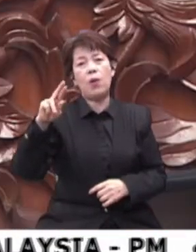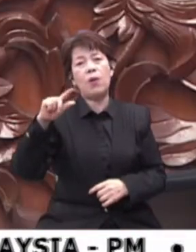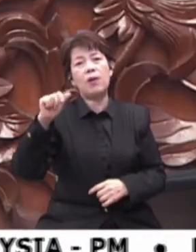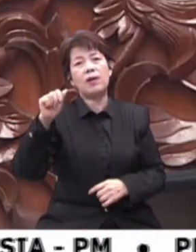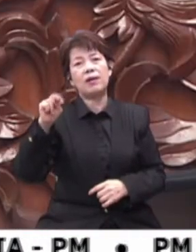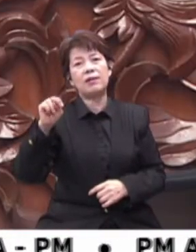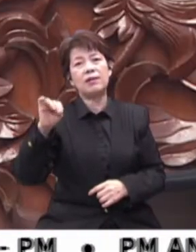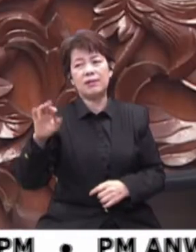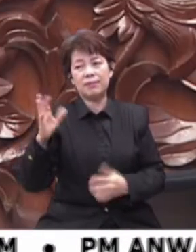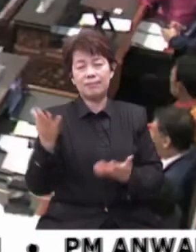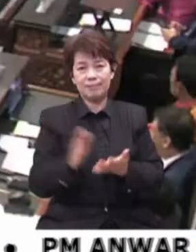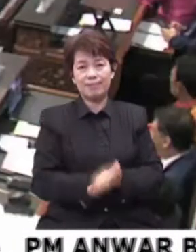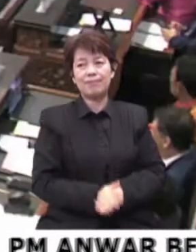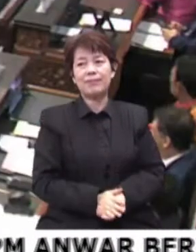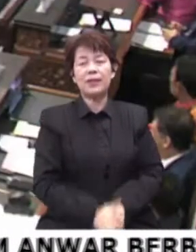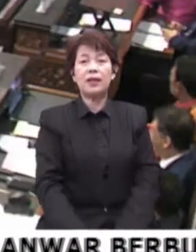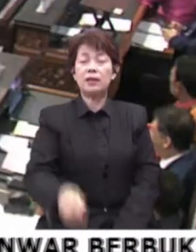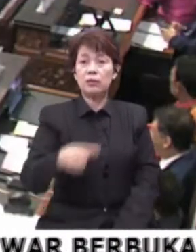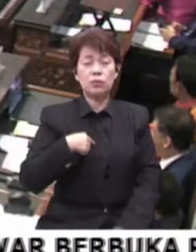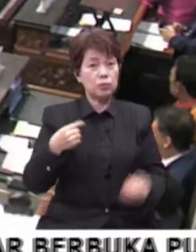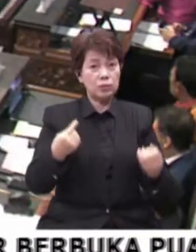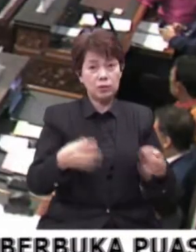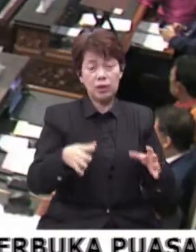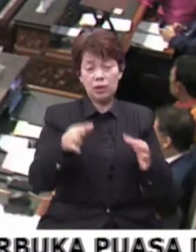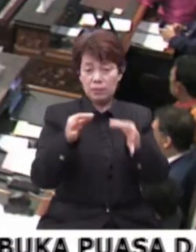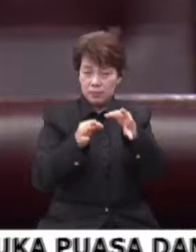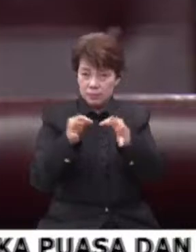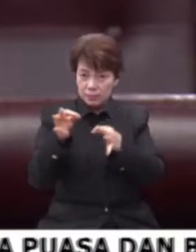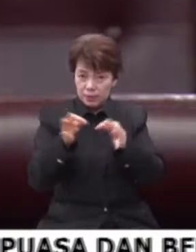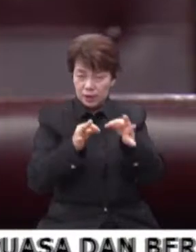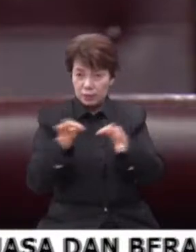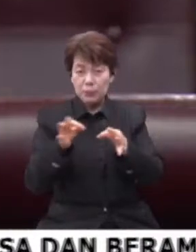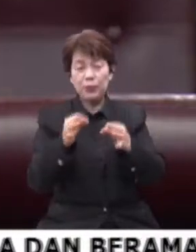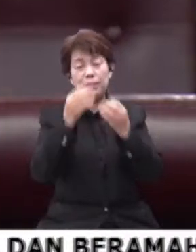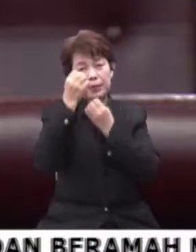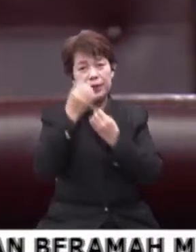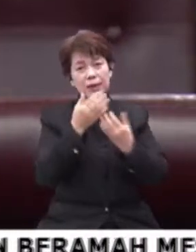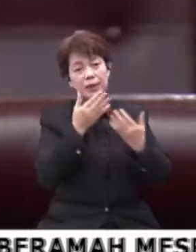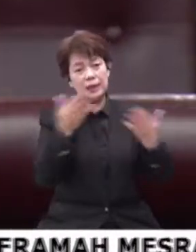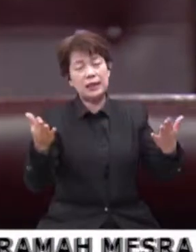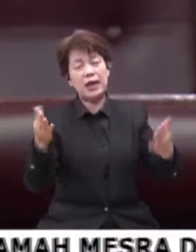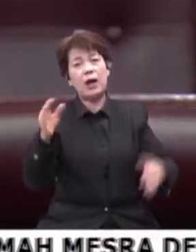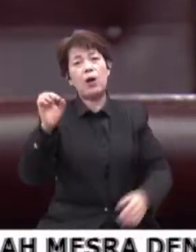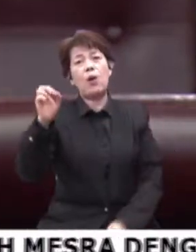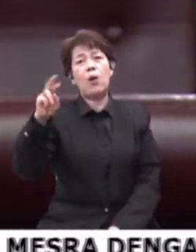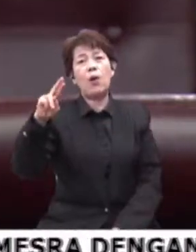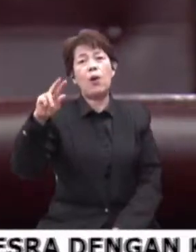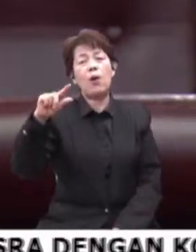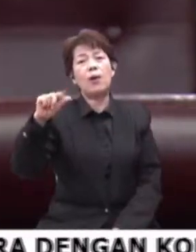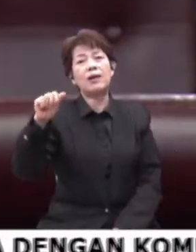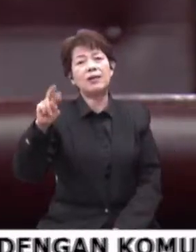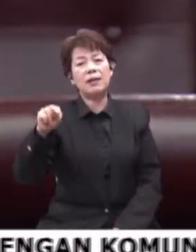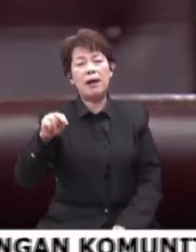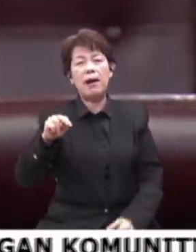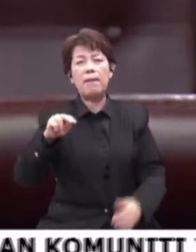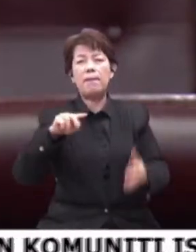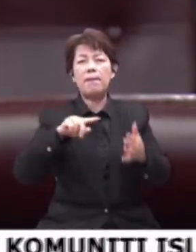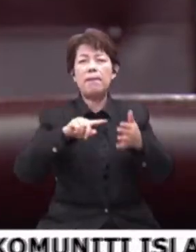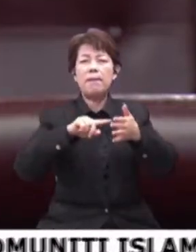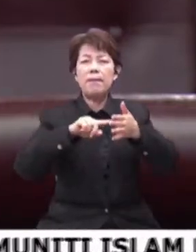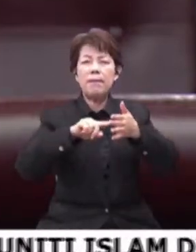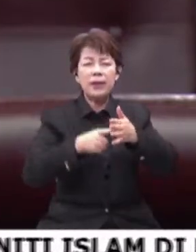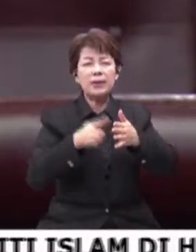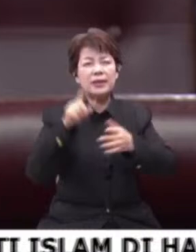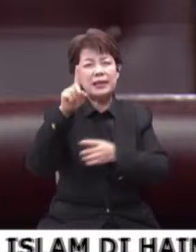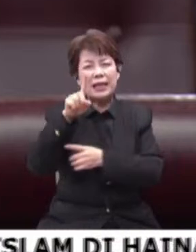misalnya saya sebut tadi penggunaan organik ini baru di peringkat satu persen tapi